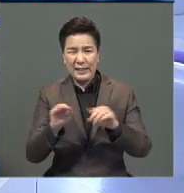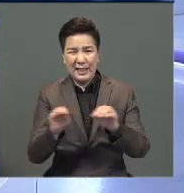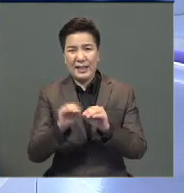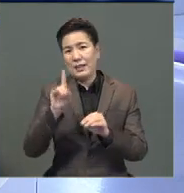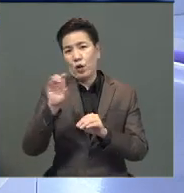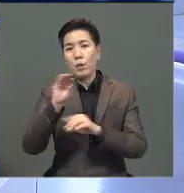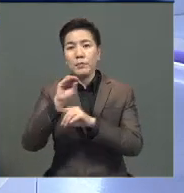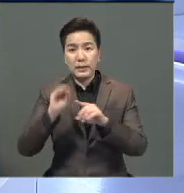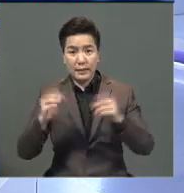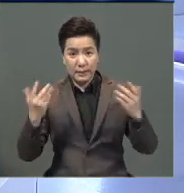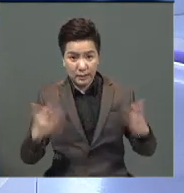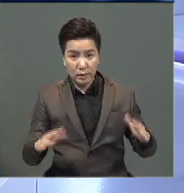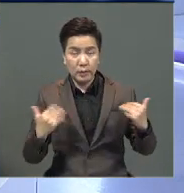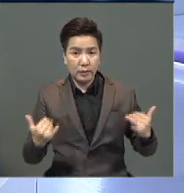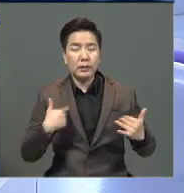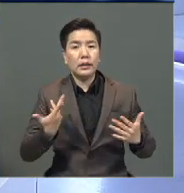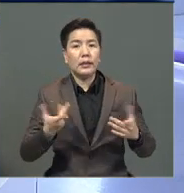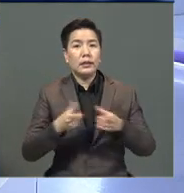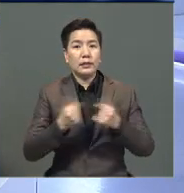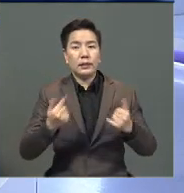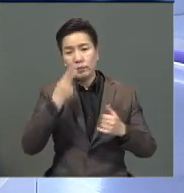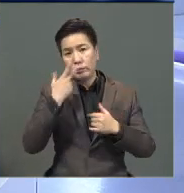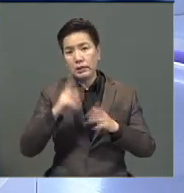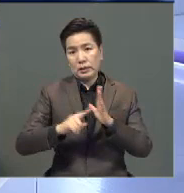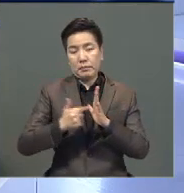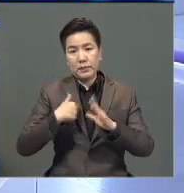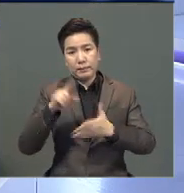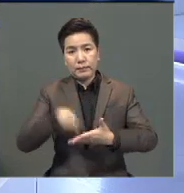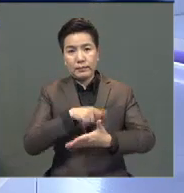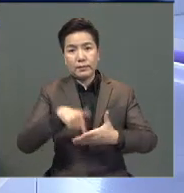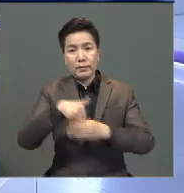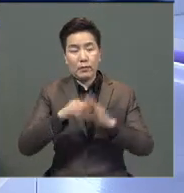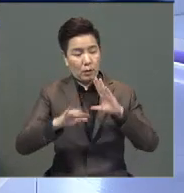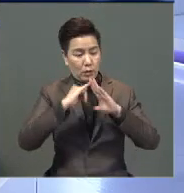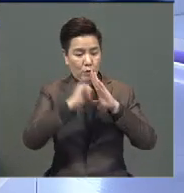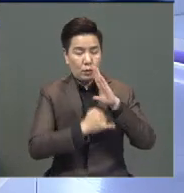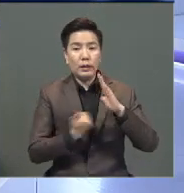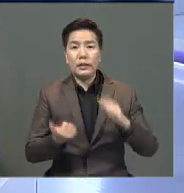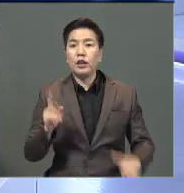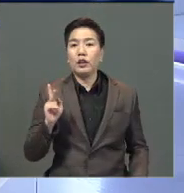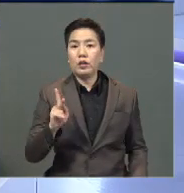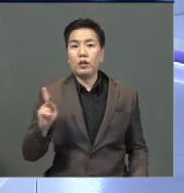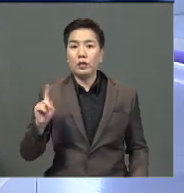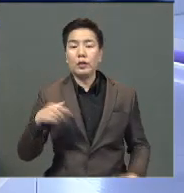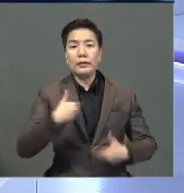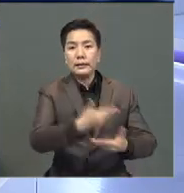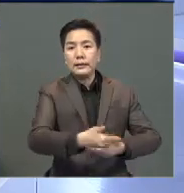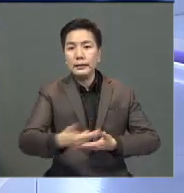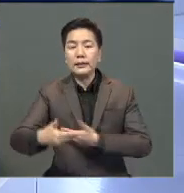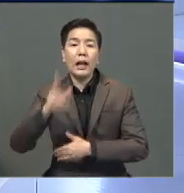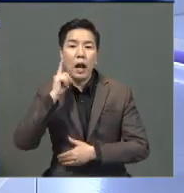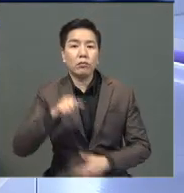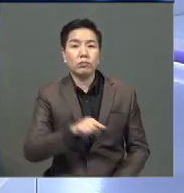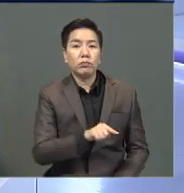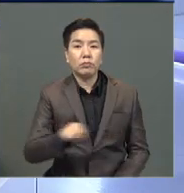นะครับเกือบ 100เปอร์เซนต์ในบางพื้นที่เราด้วยซึ่งเรื่องนี้เองเลยจากที่มีสัญญาณว่าอาจจะมีการเลือกตั้งของถิ่นนะครับกก็ได้เชิญสื่อมวลชน